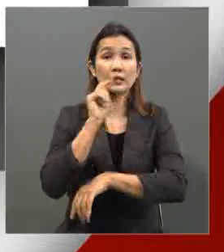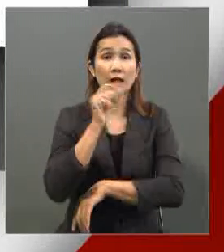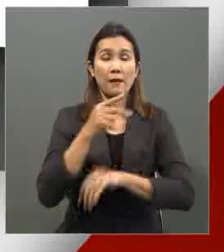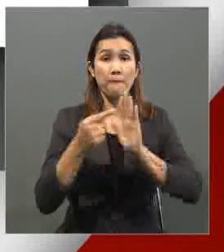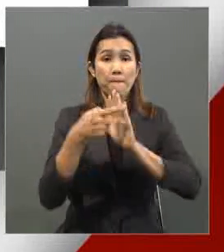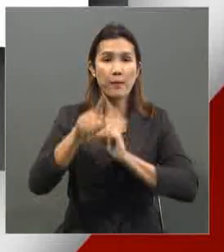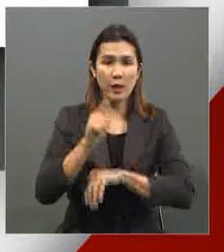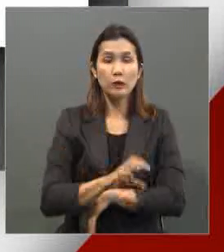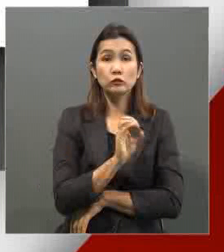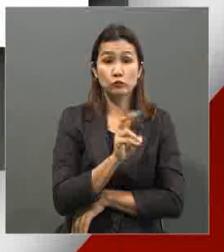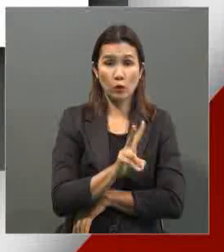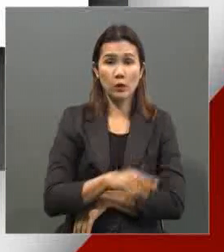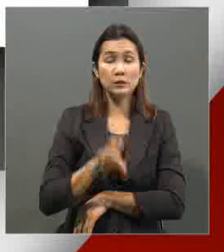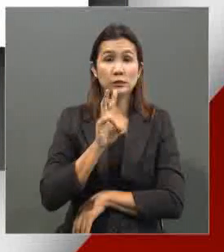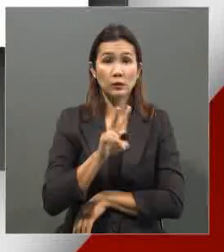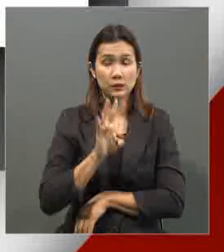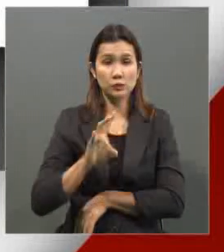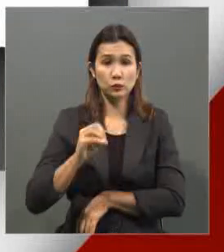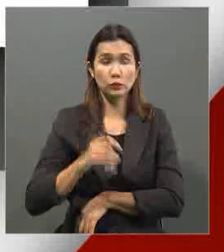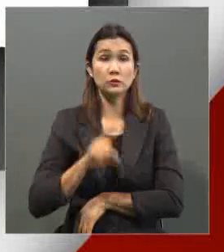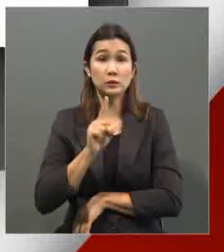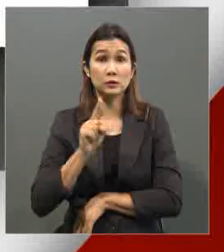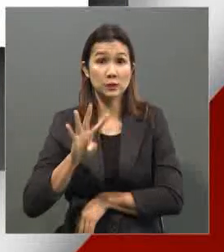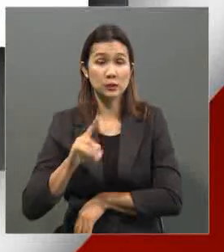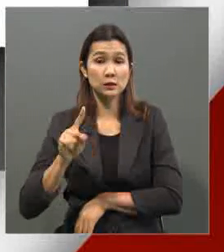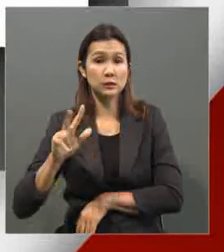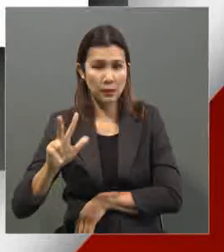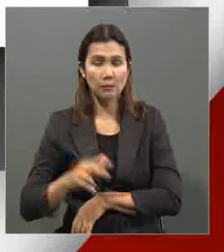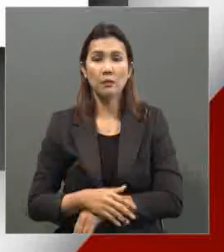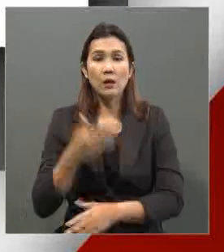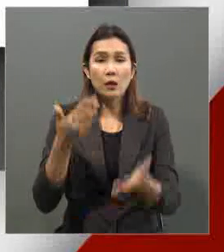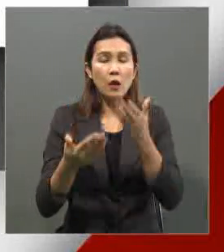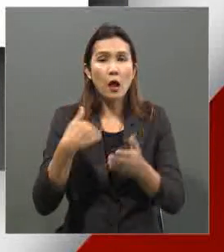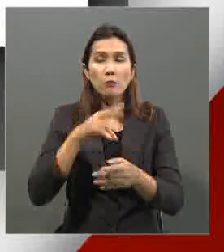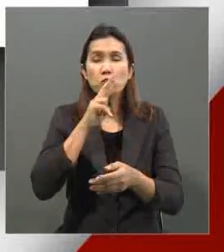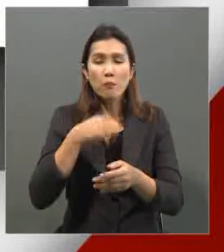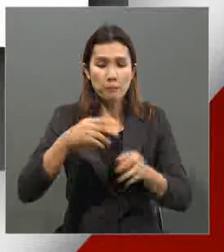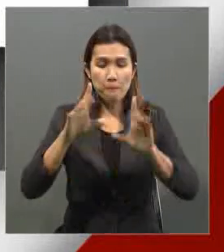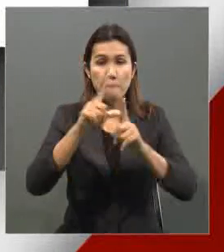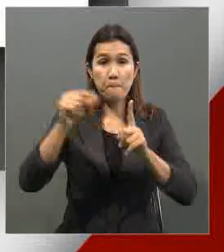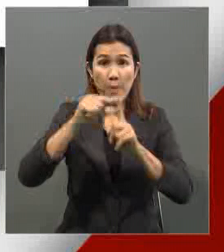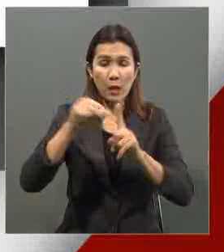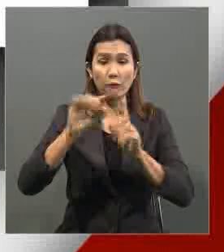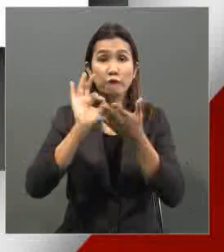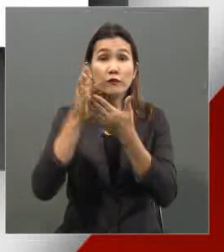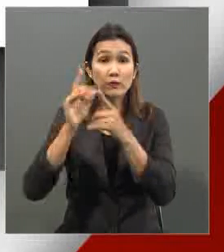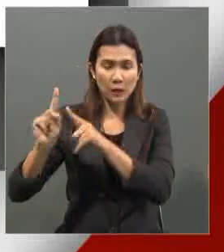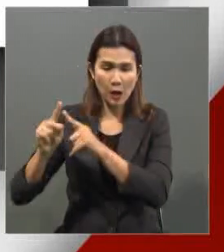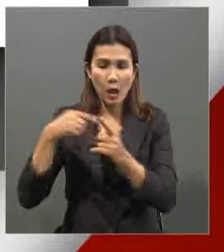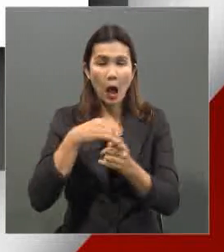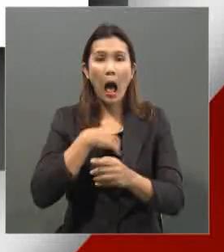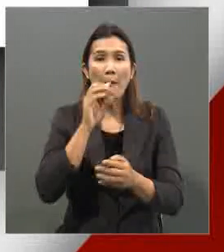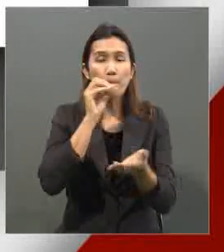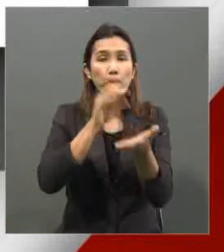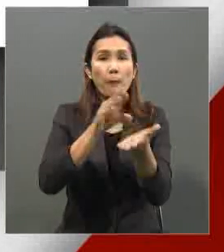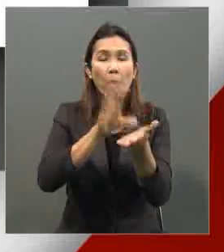2701113หรือว่าจะสามารถฝากข้อความที่เพจได้ตลอดทั้ง 24ชั่วมงครับก็